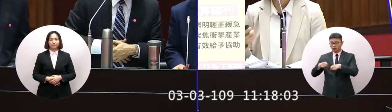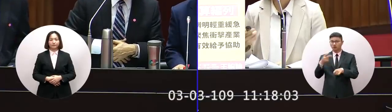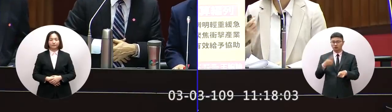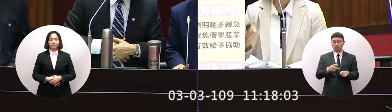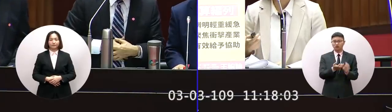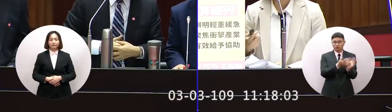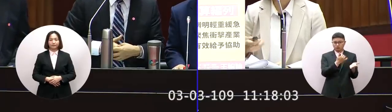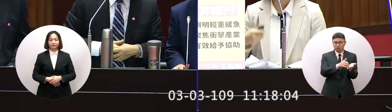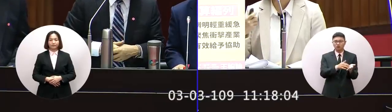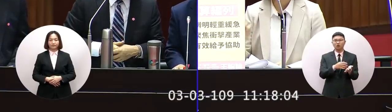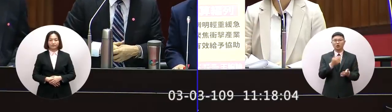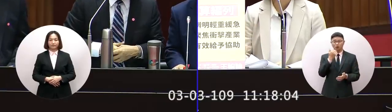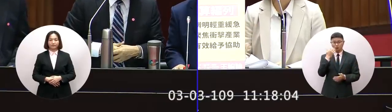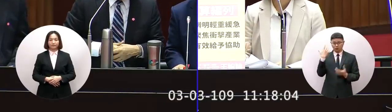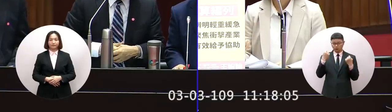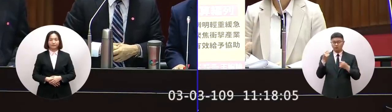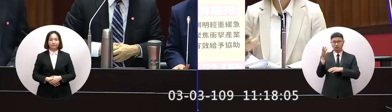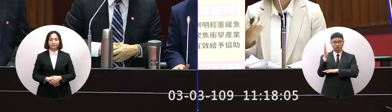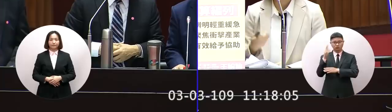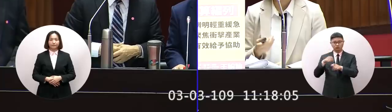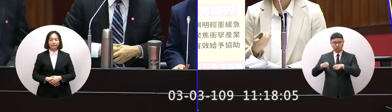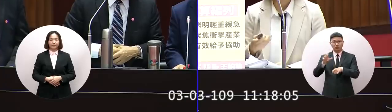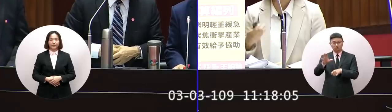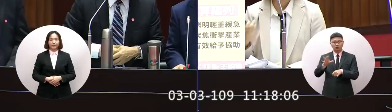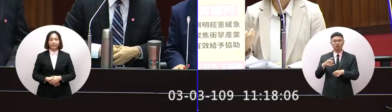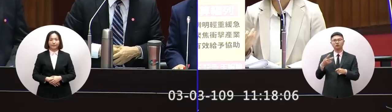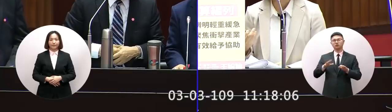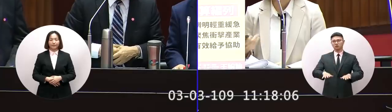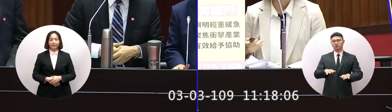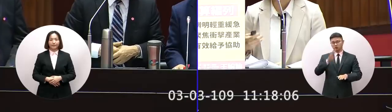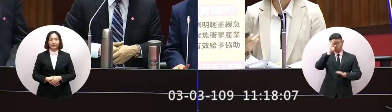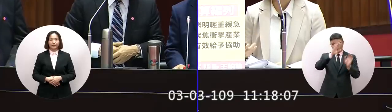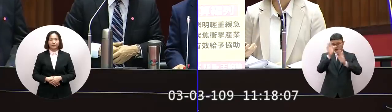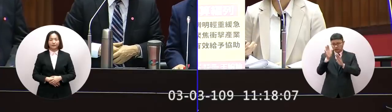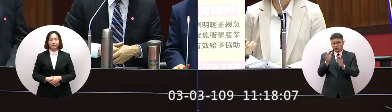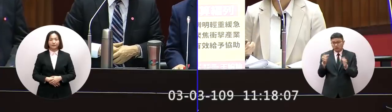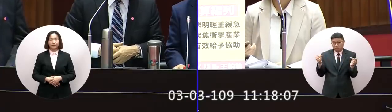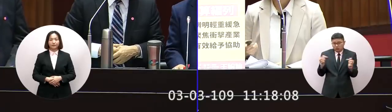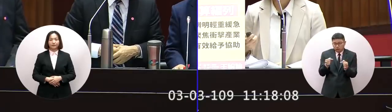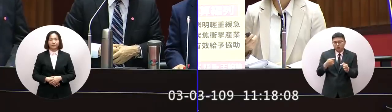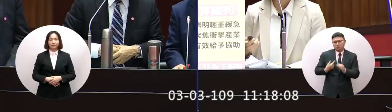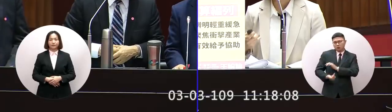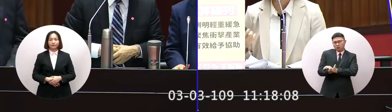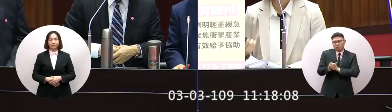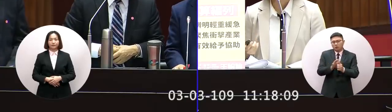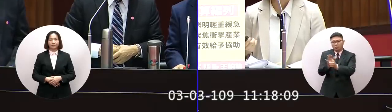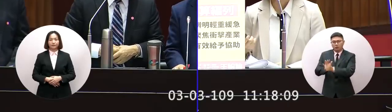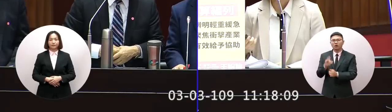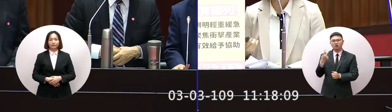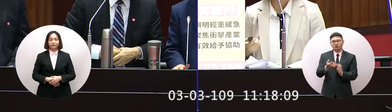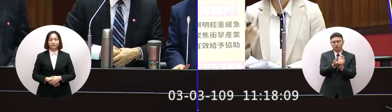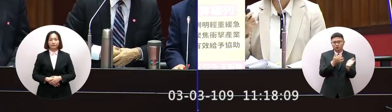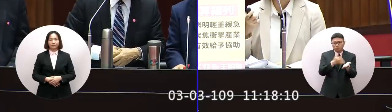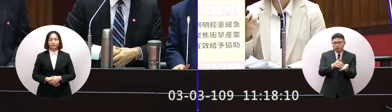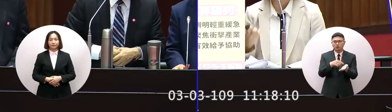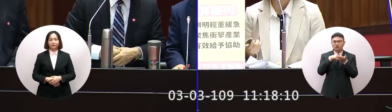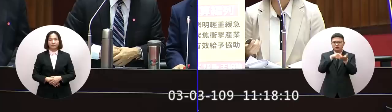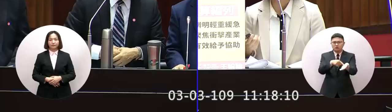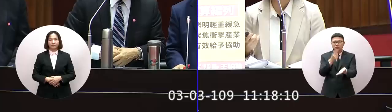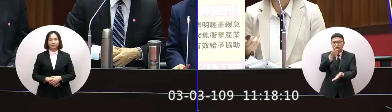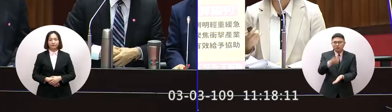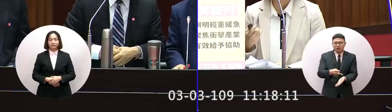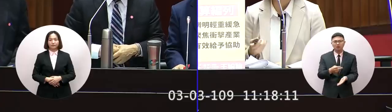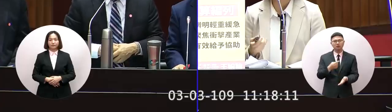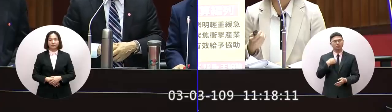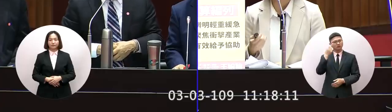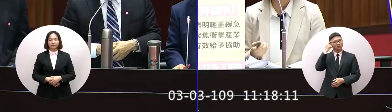部分，我们当然是利用这个时间赶快的推动，因为疫情的关系现在趋缓的情况下，我们可以大力的推动，但是预算是不是应该要重复编列，或是在一般的预